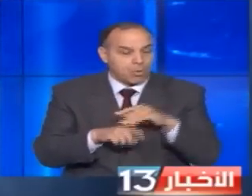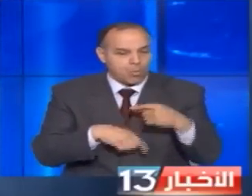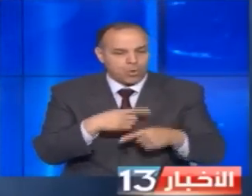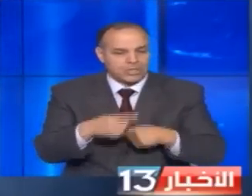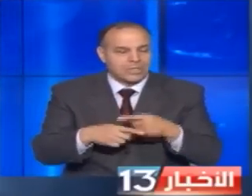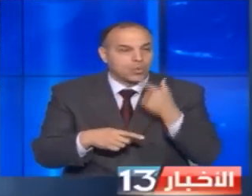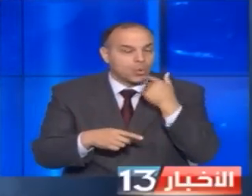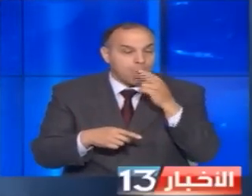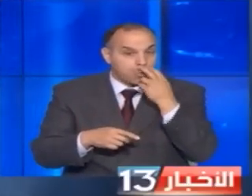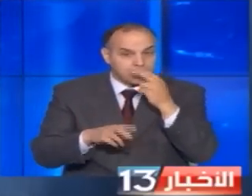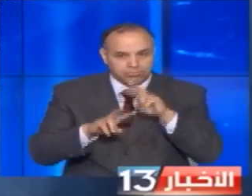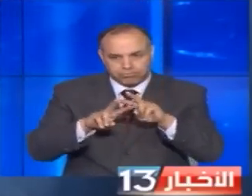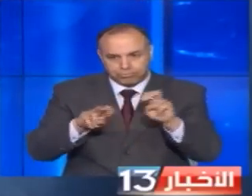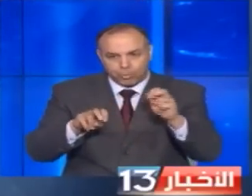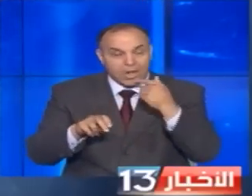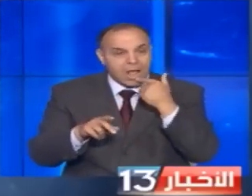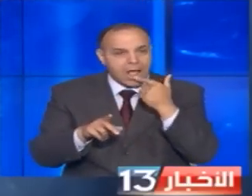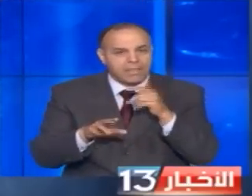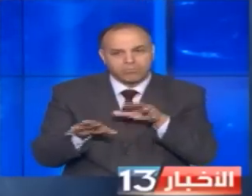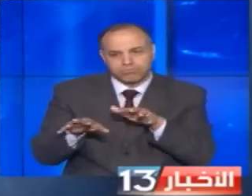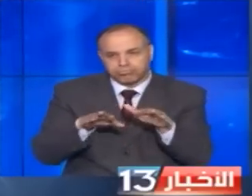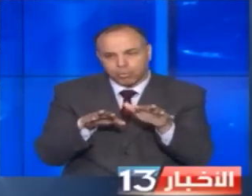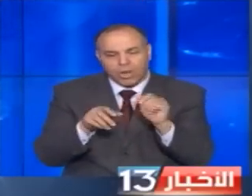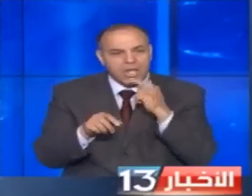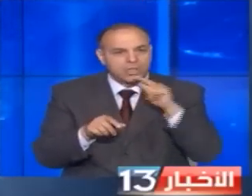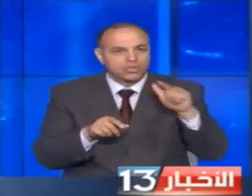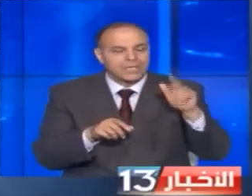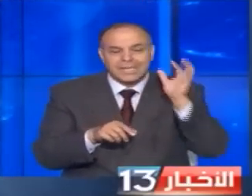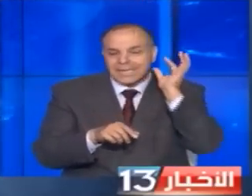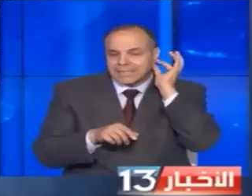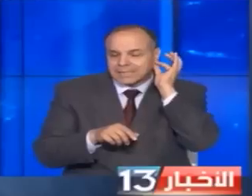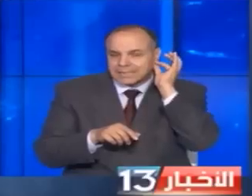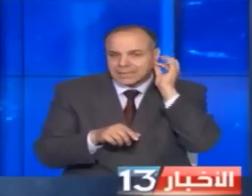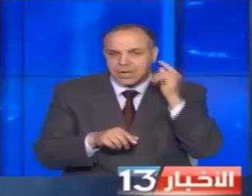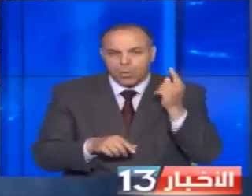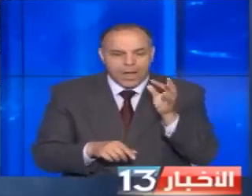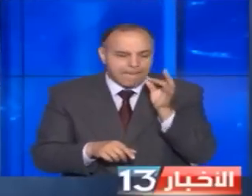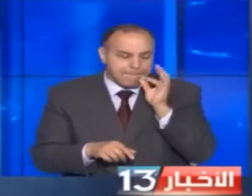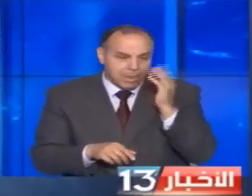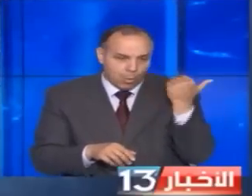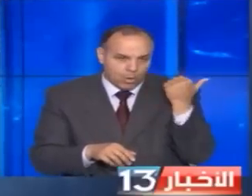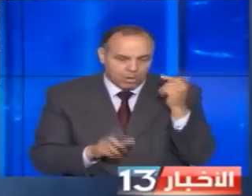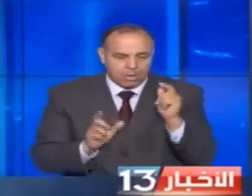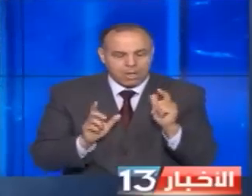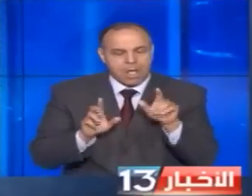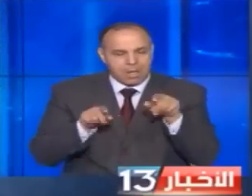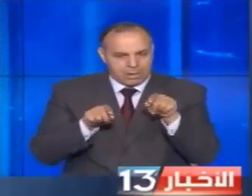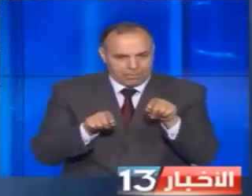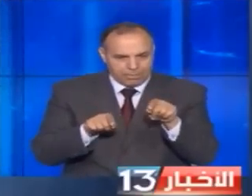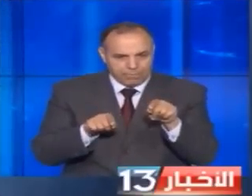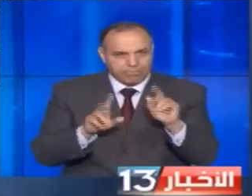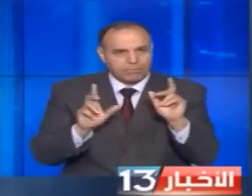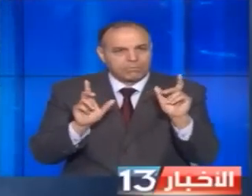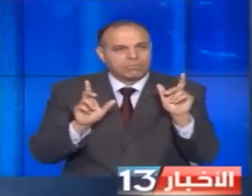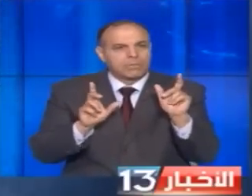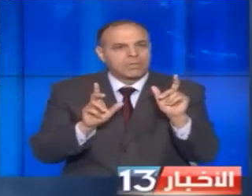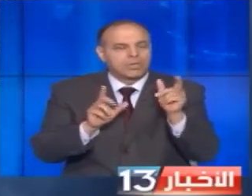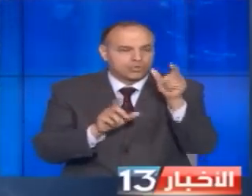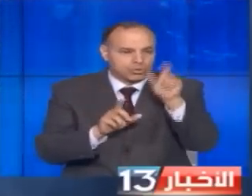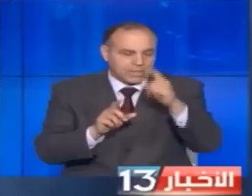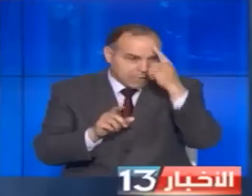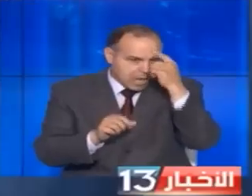العمليه الامنيه التي تم القيام بها بجهه القصرين غره ماي الجاري والتي اسفرت عن الايقاع بالعنصر